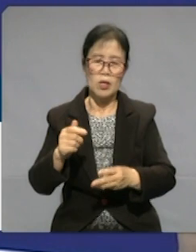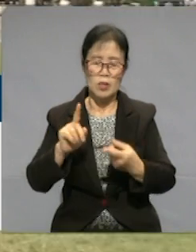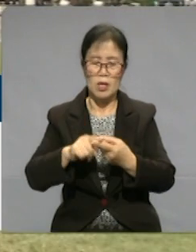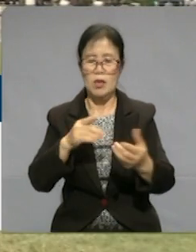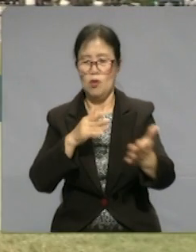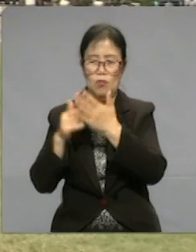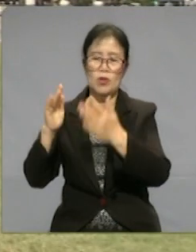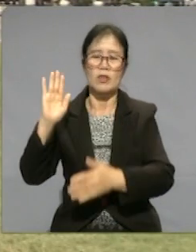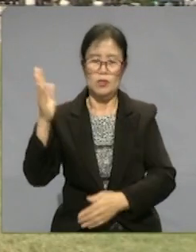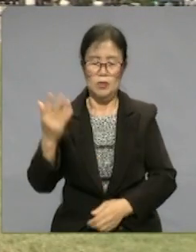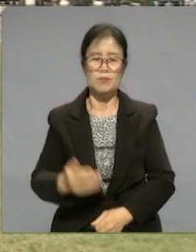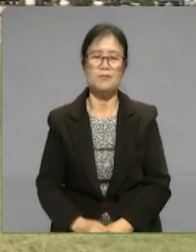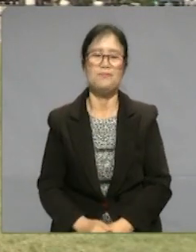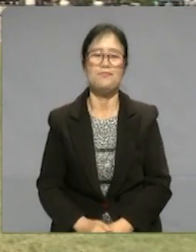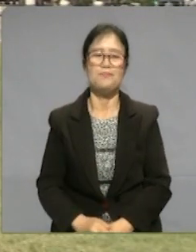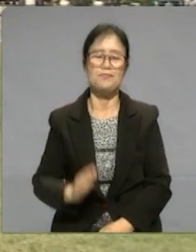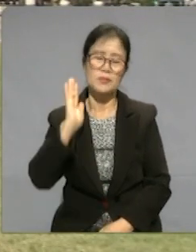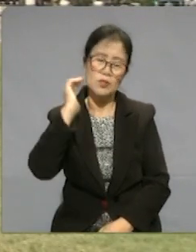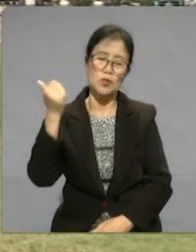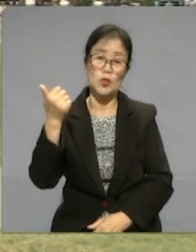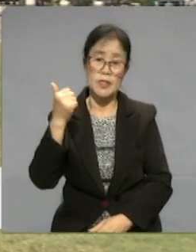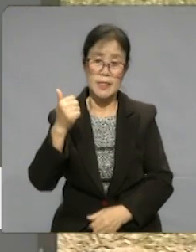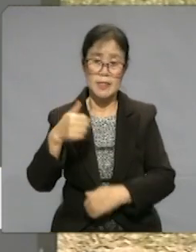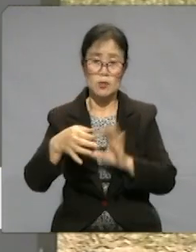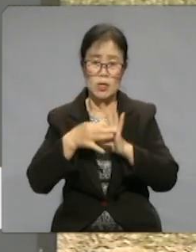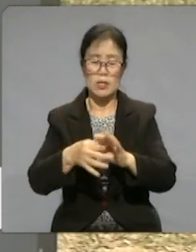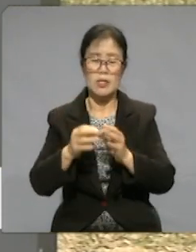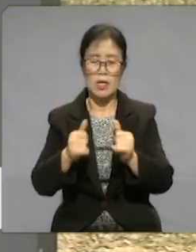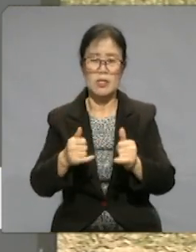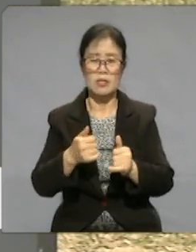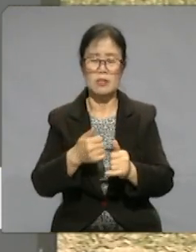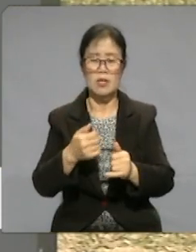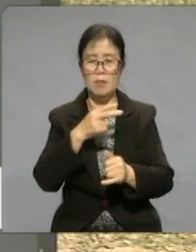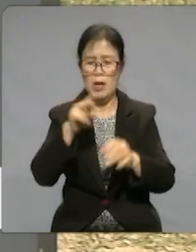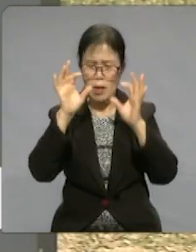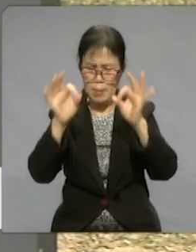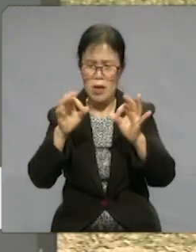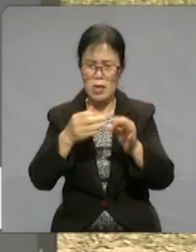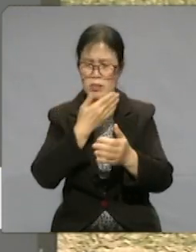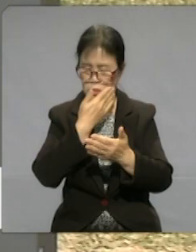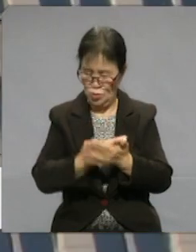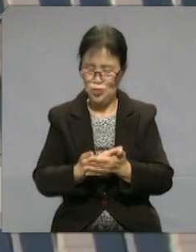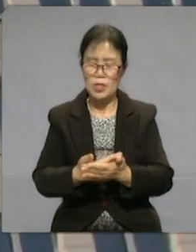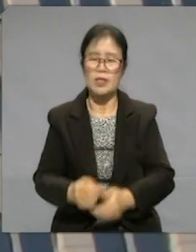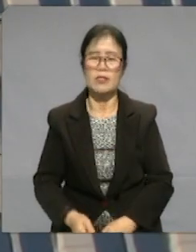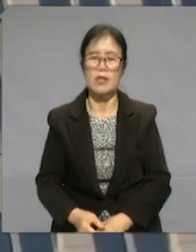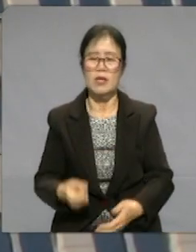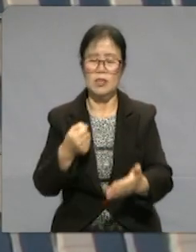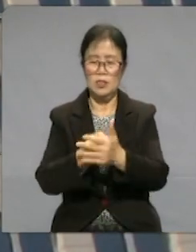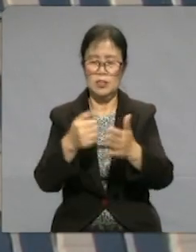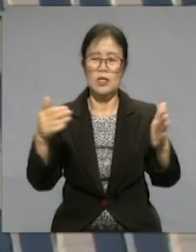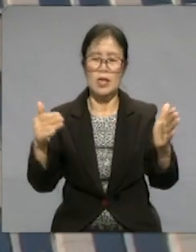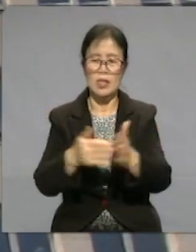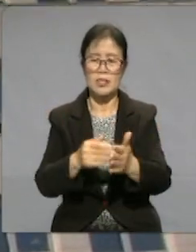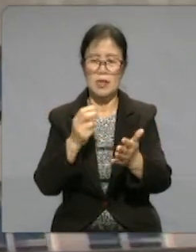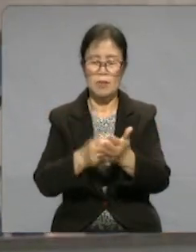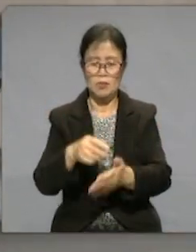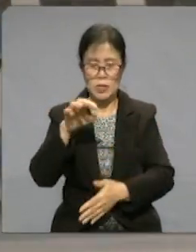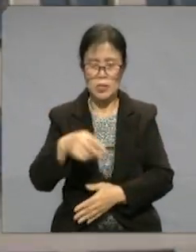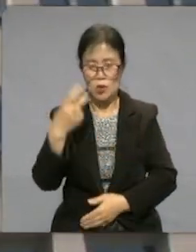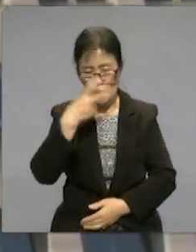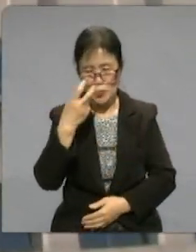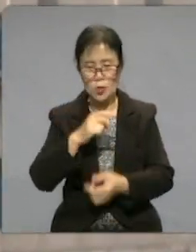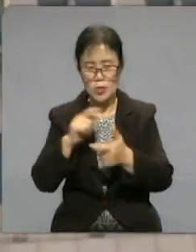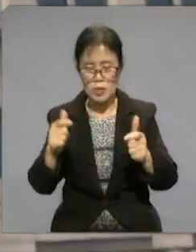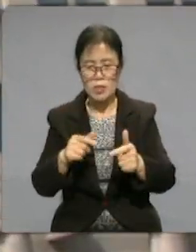될 것입니다. 대통령실 관계자는 신중하게 바라봐야 하는 사안이라며 결정까지 법제처